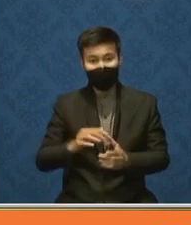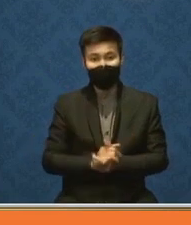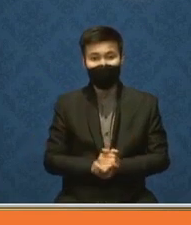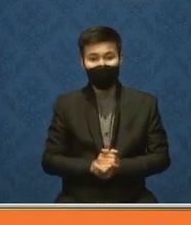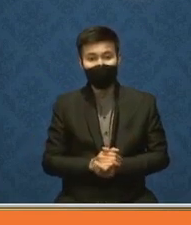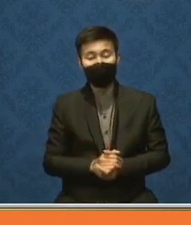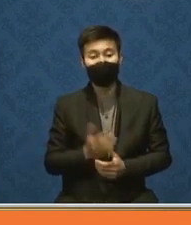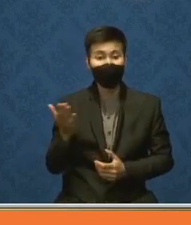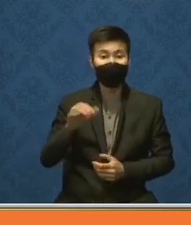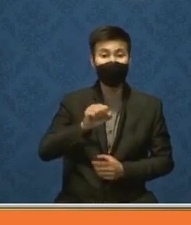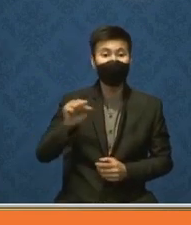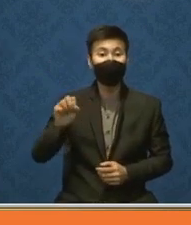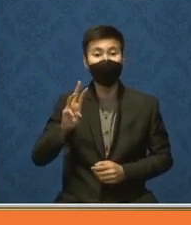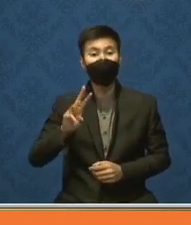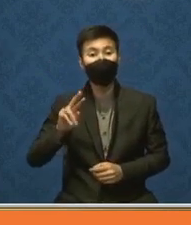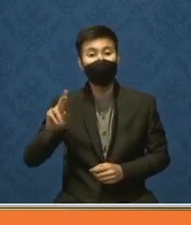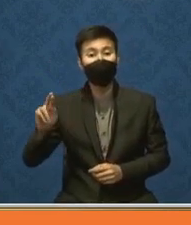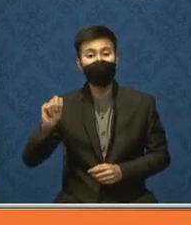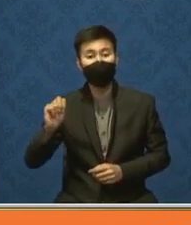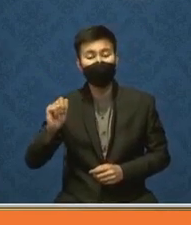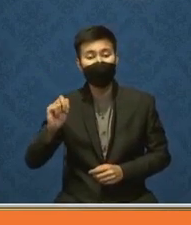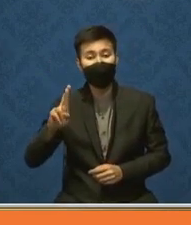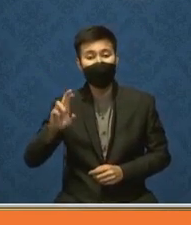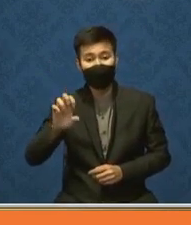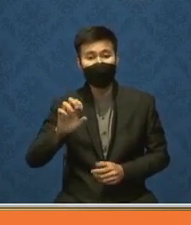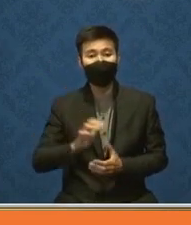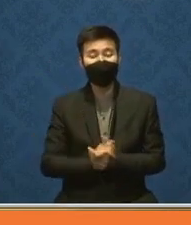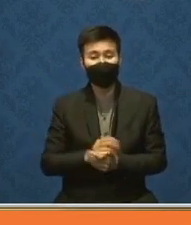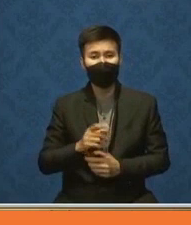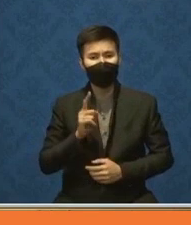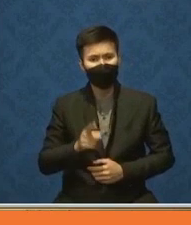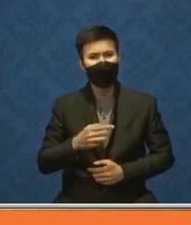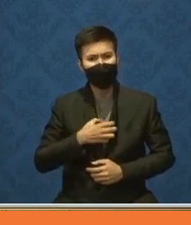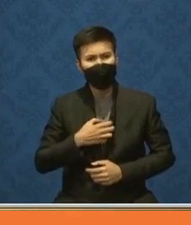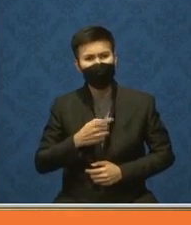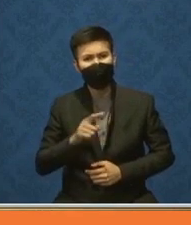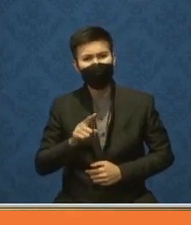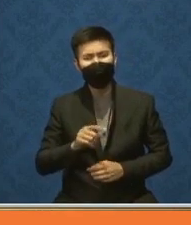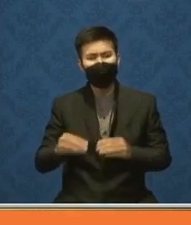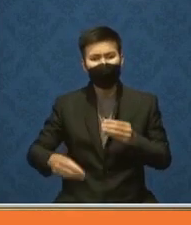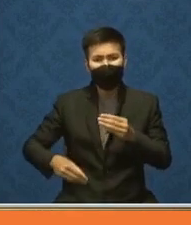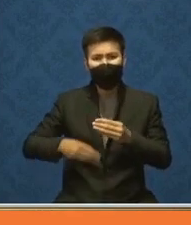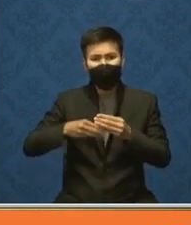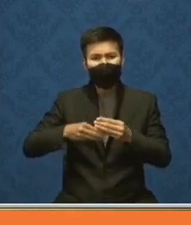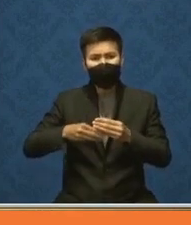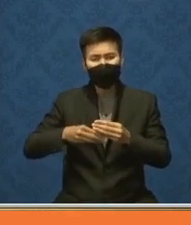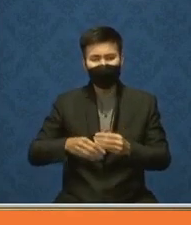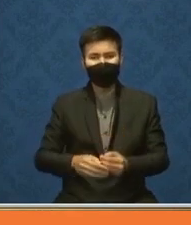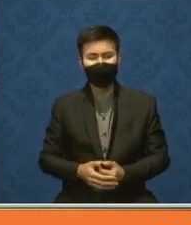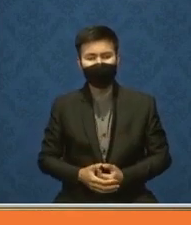ผมสส.วรรณวลีตะล่อมศิลป์ได้เสนอไว้ครับโครงการที่ SME ต้องการเนี่ยคือการเติมทุนแล้วก็เพิ่มแต้มต่อนะ